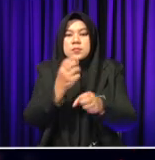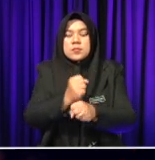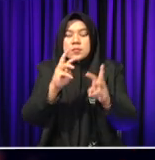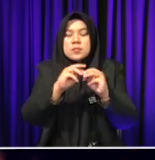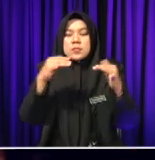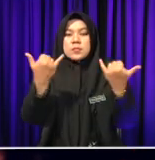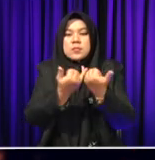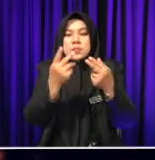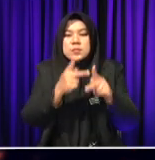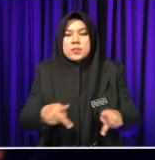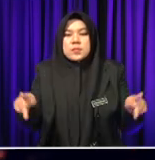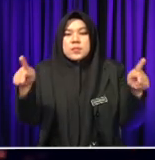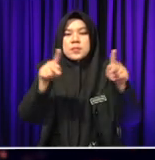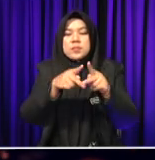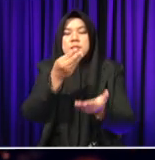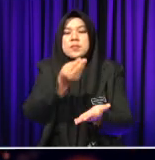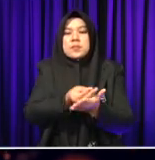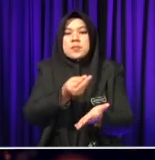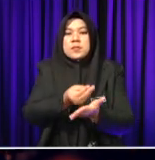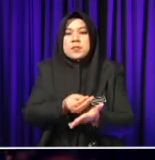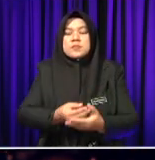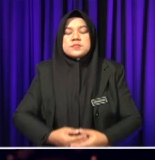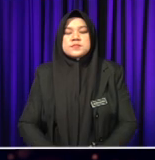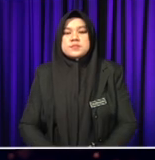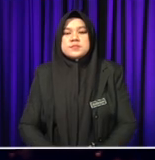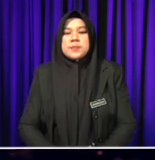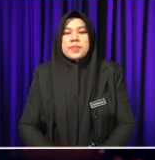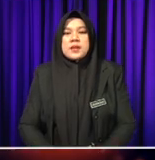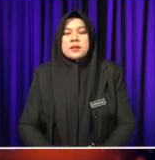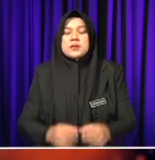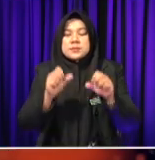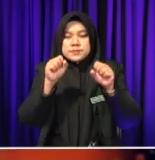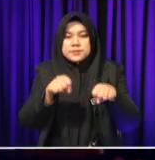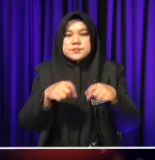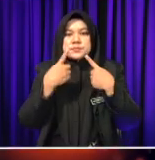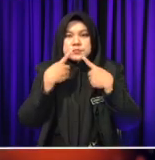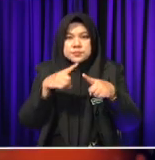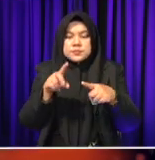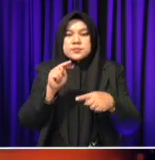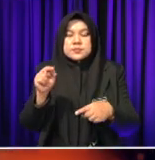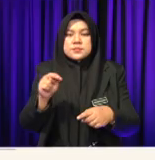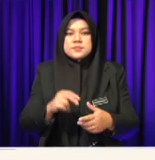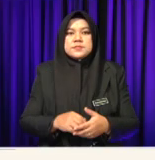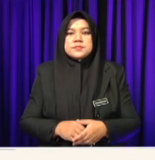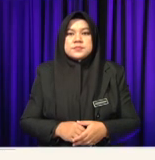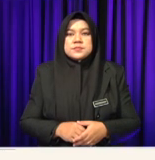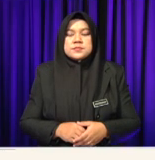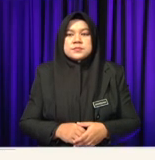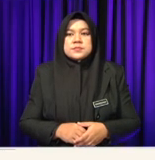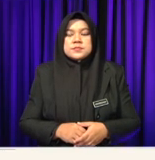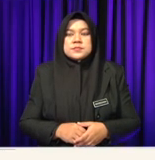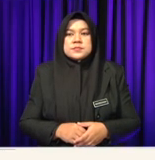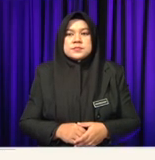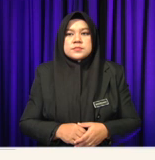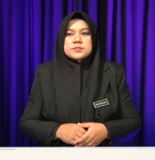yang memerlukan dari segi kewangan okey tahniah Fatin boleh juga jawapan yang Fatin Tuliskan itu ataupun Fatin bacakan tadi tapi di